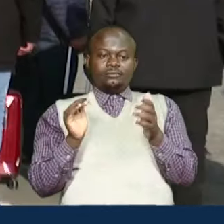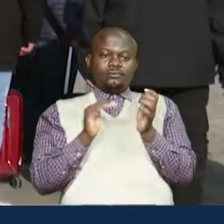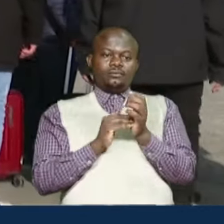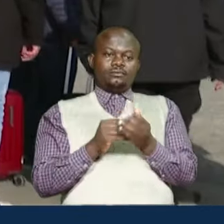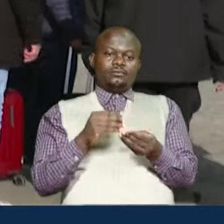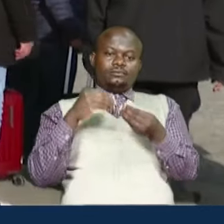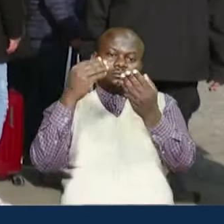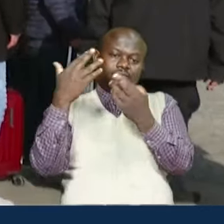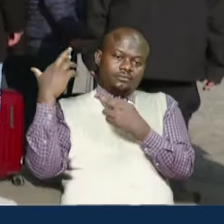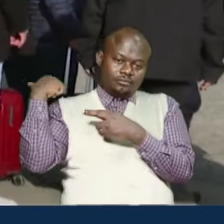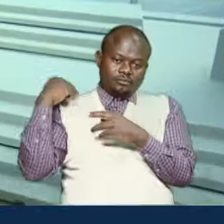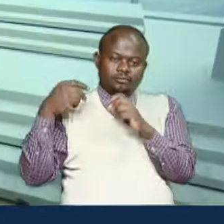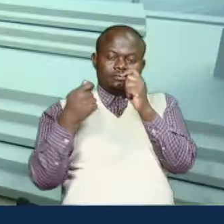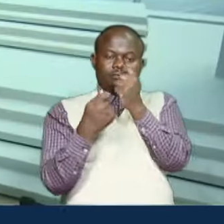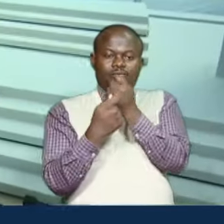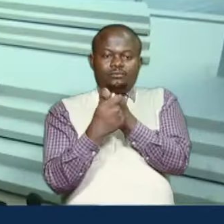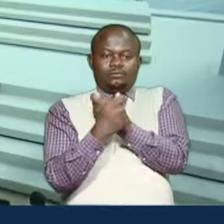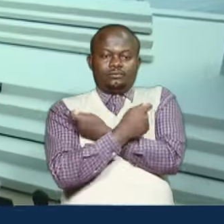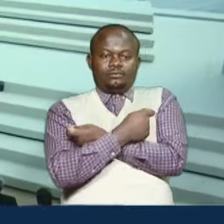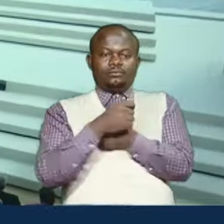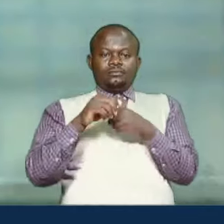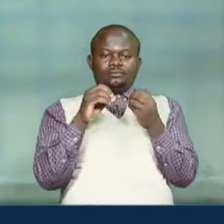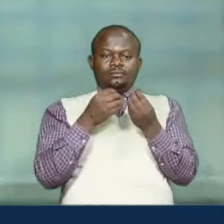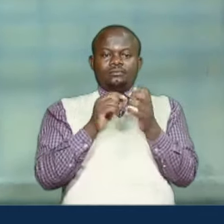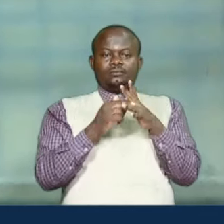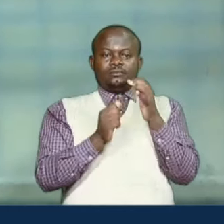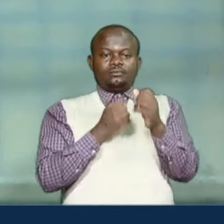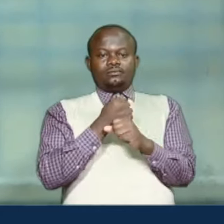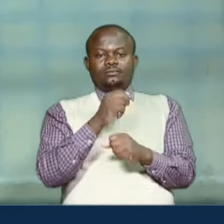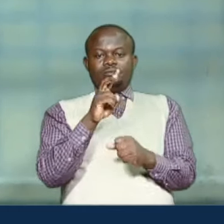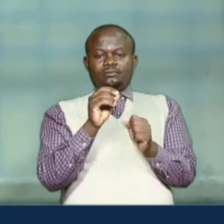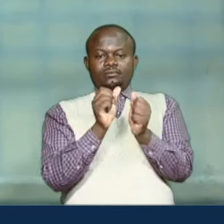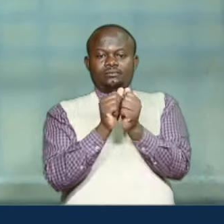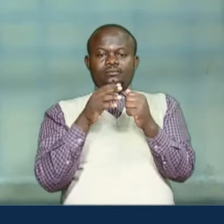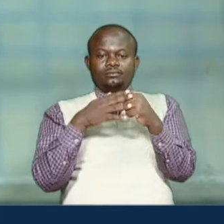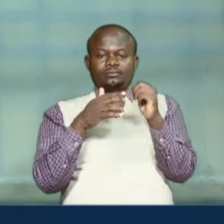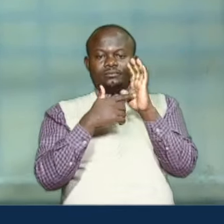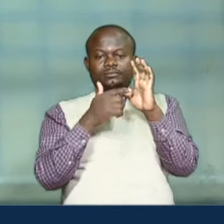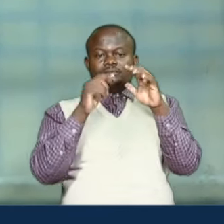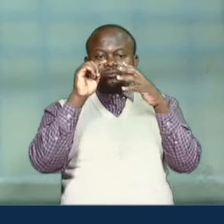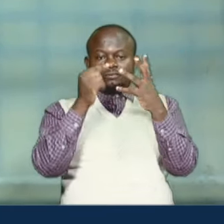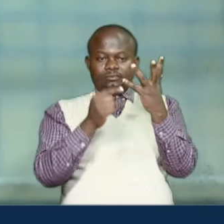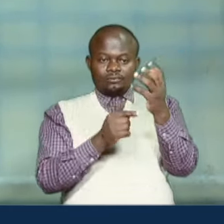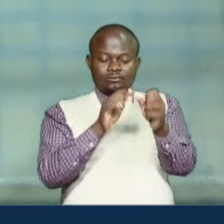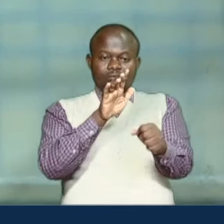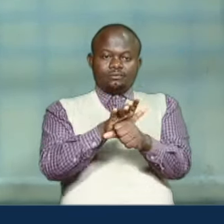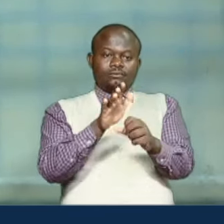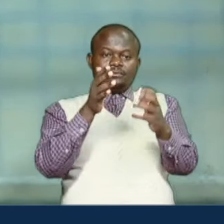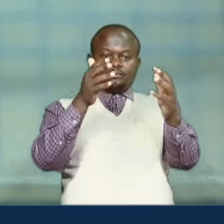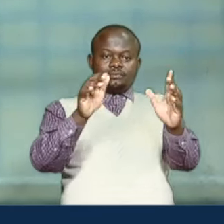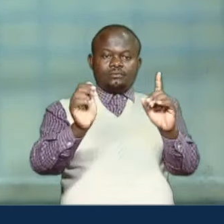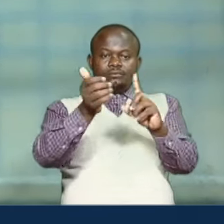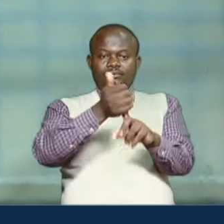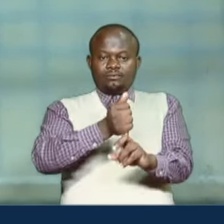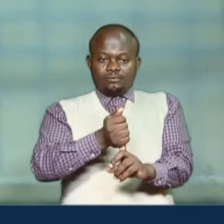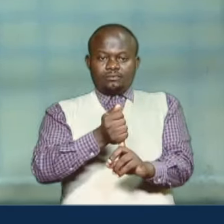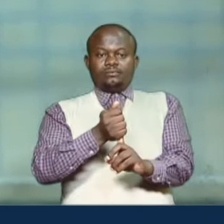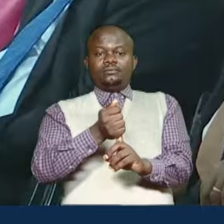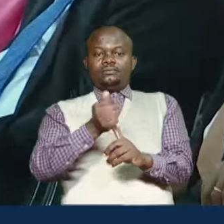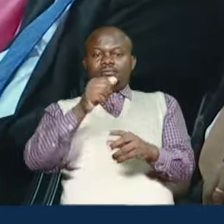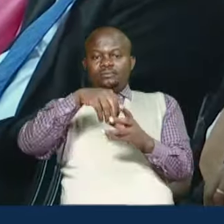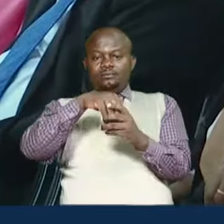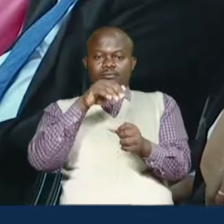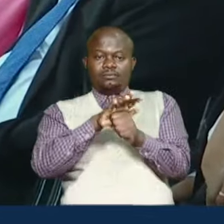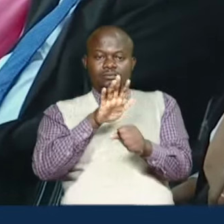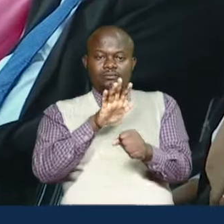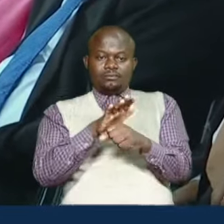bikamushinga kuvugurura uyu muryango guhera muri 2019 agaragaza ko hari byinshi uyu muryango umaze kugeraho birimo cyane